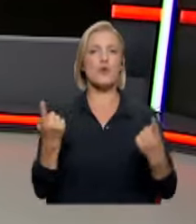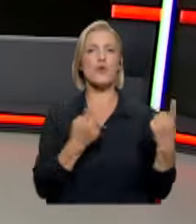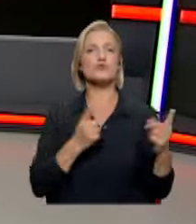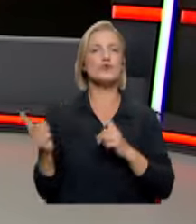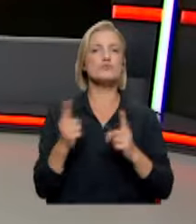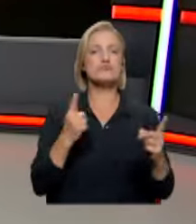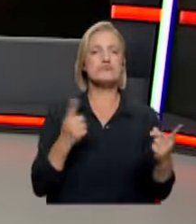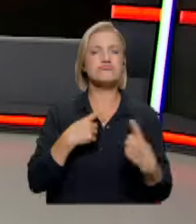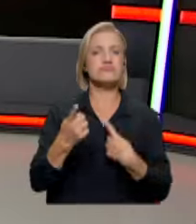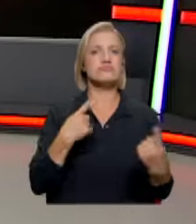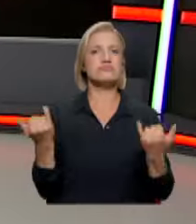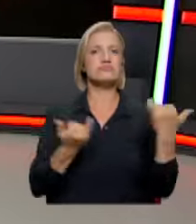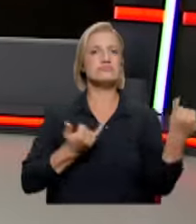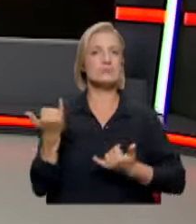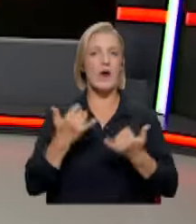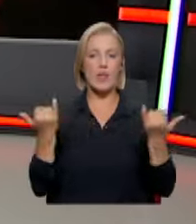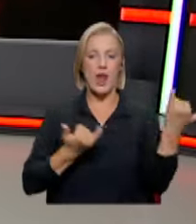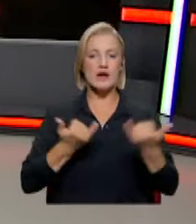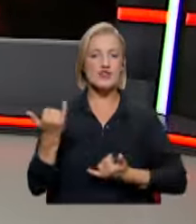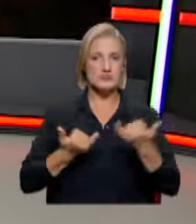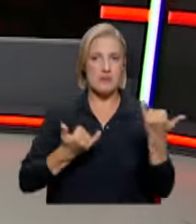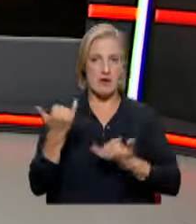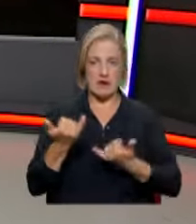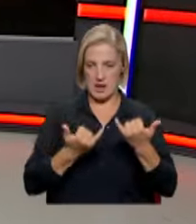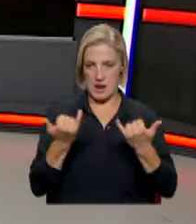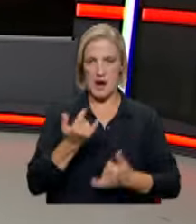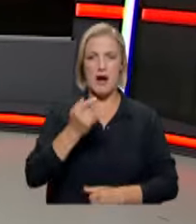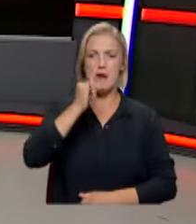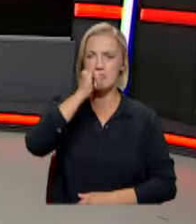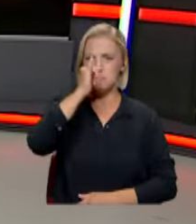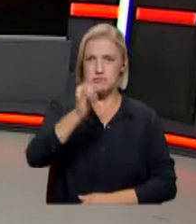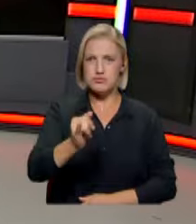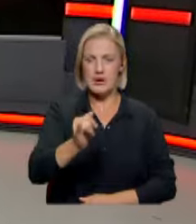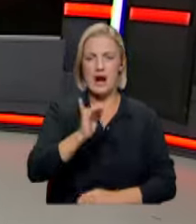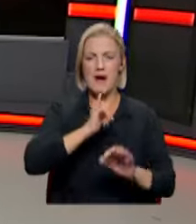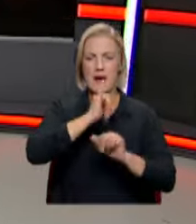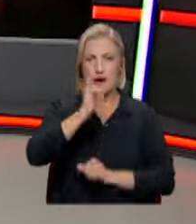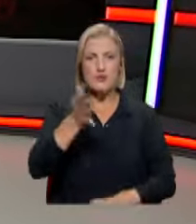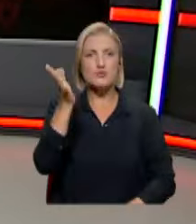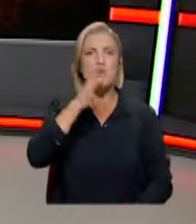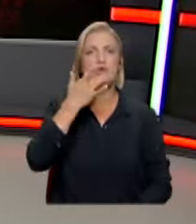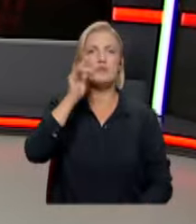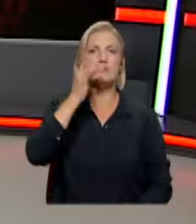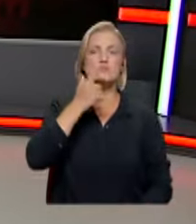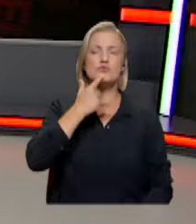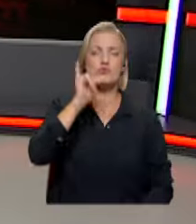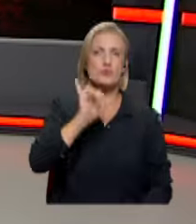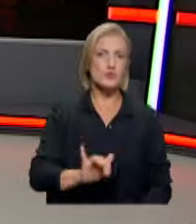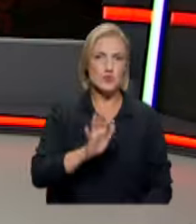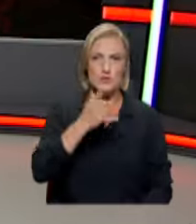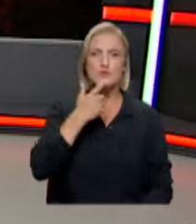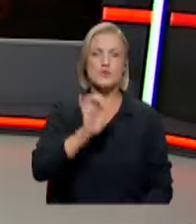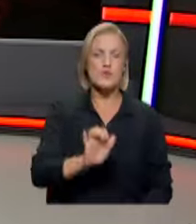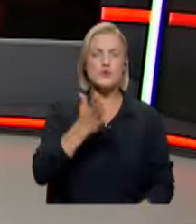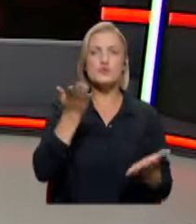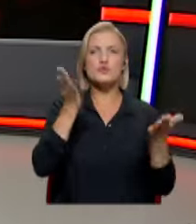konuşuyorlardı, tartışıyorlardı. Bakın tartışmalar hakarete evrildi. Hakaret küfre döndü. Ondan sonra